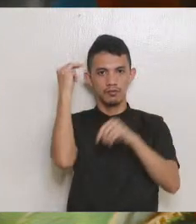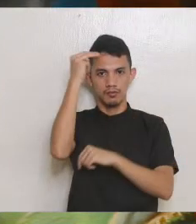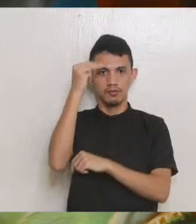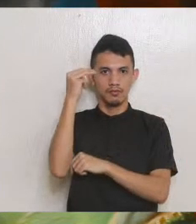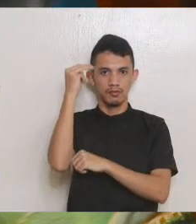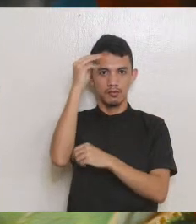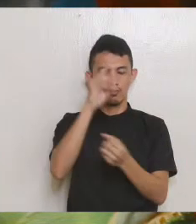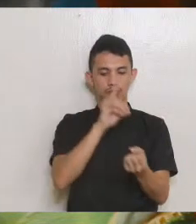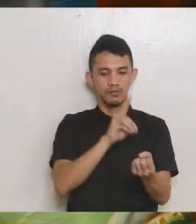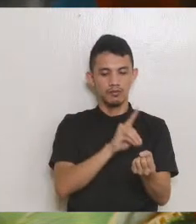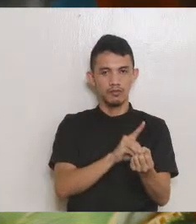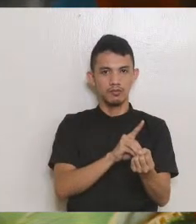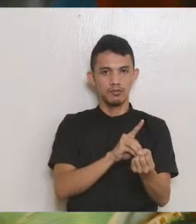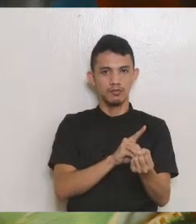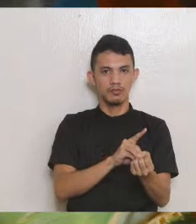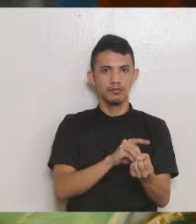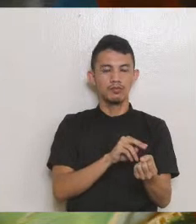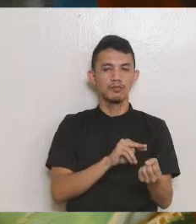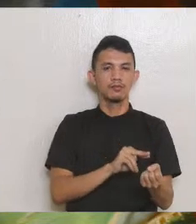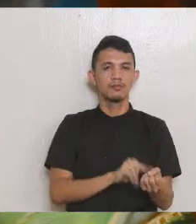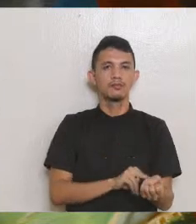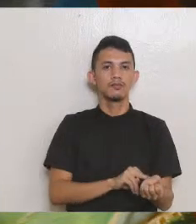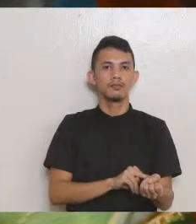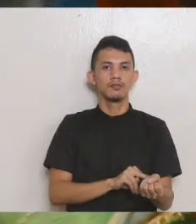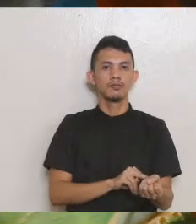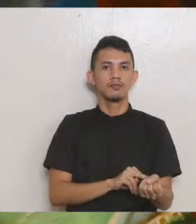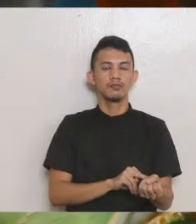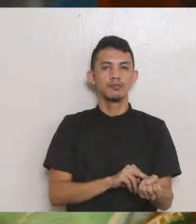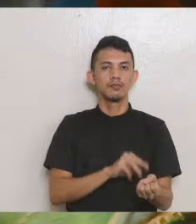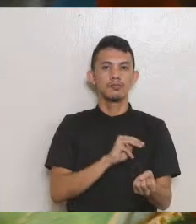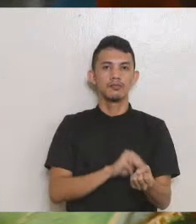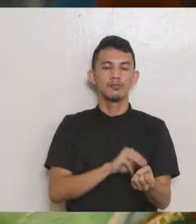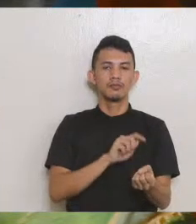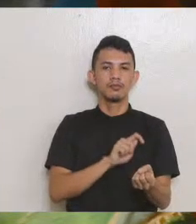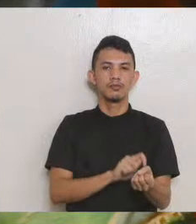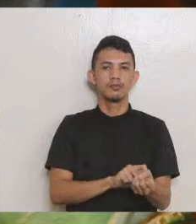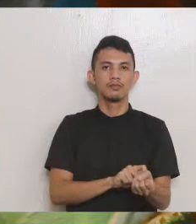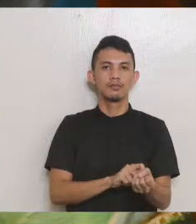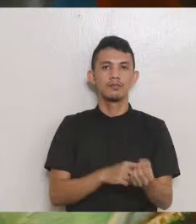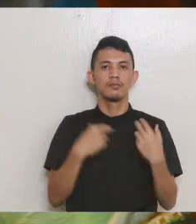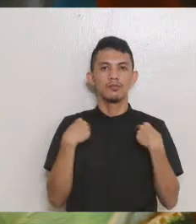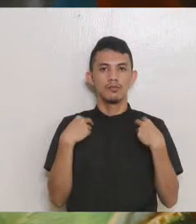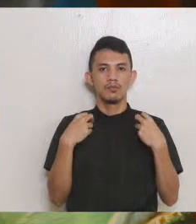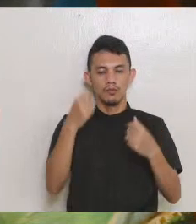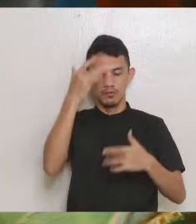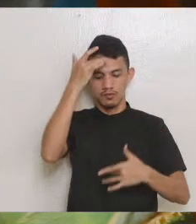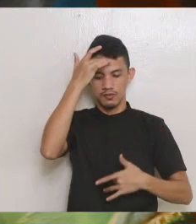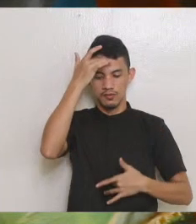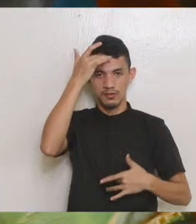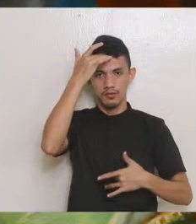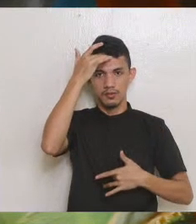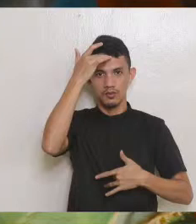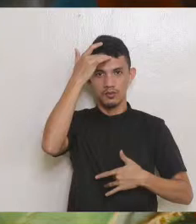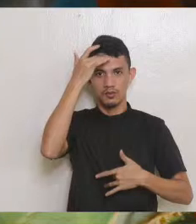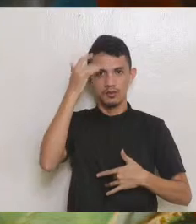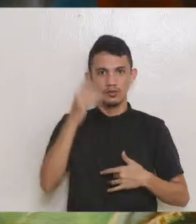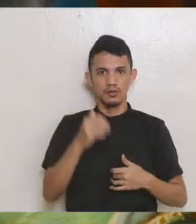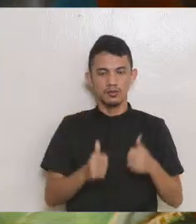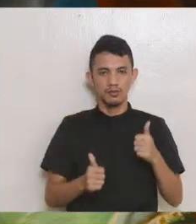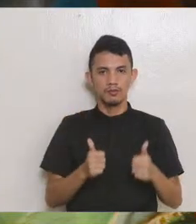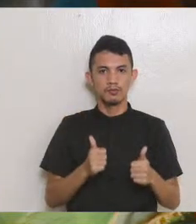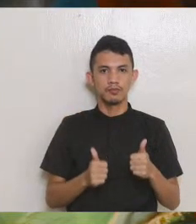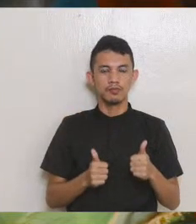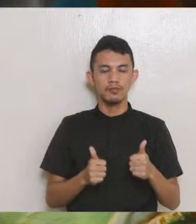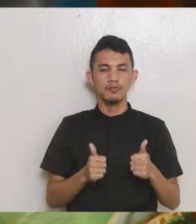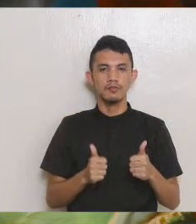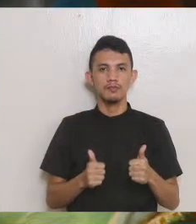mga doctors, mga nurses ug mga medtech nga nagalima sa mga masakiton subay sa ilang katakos